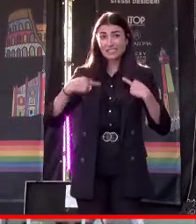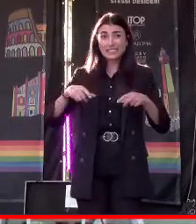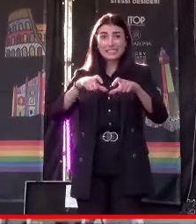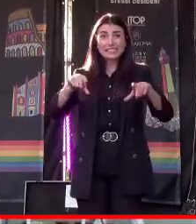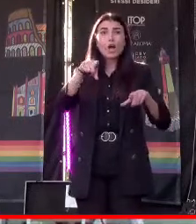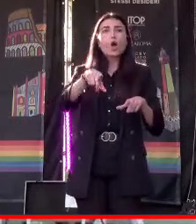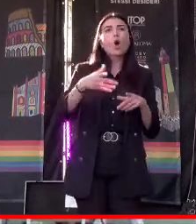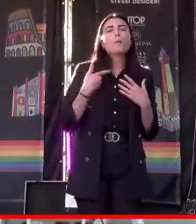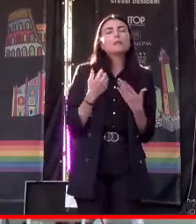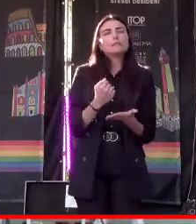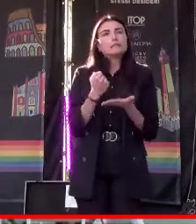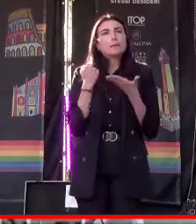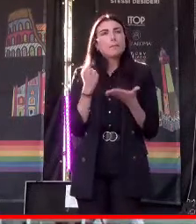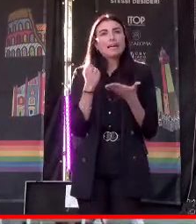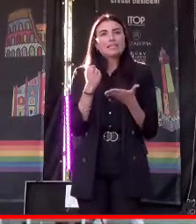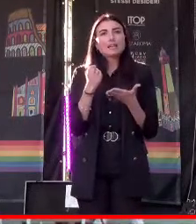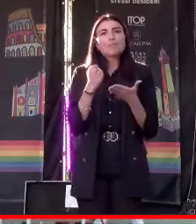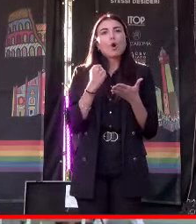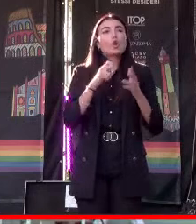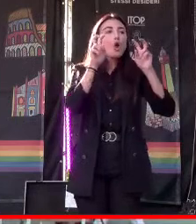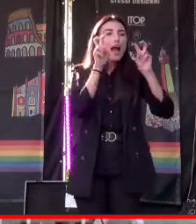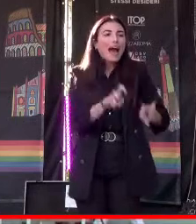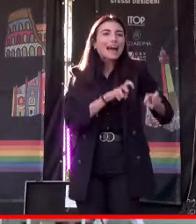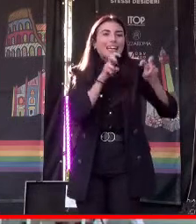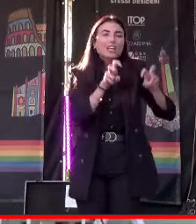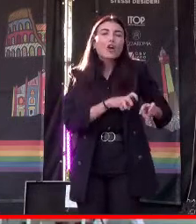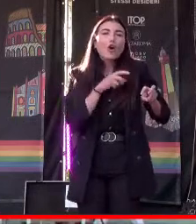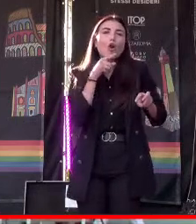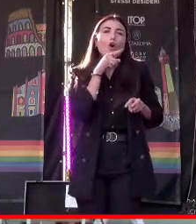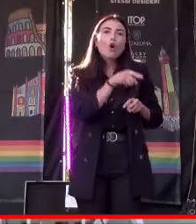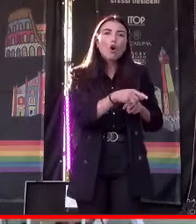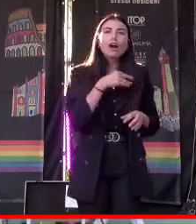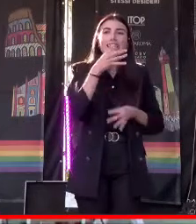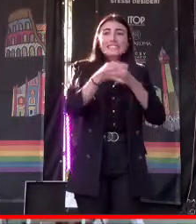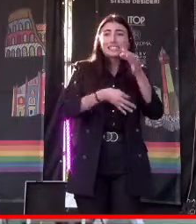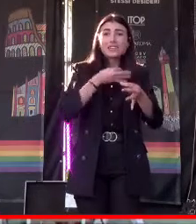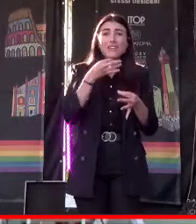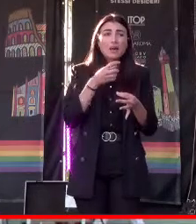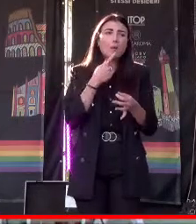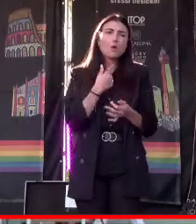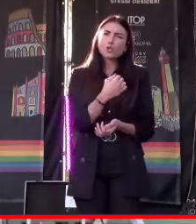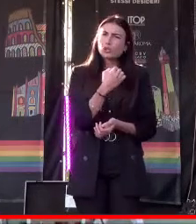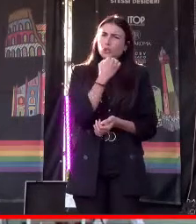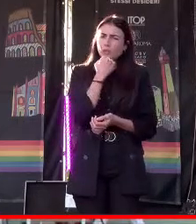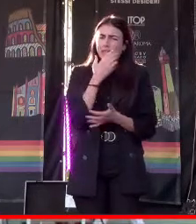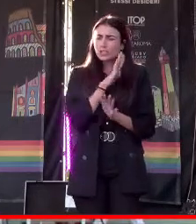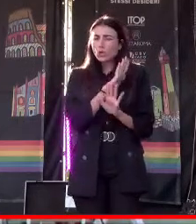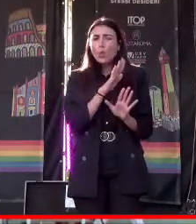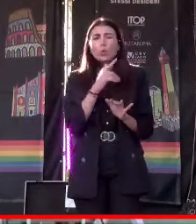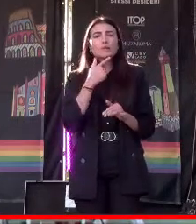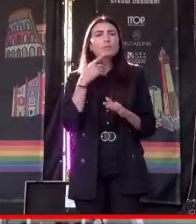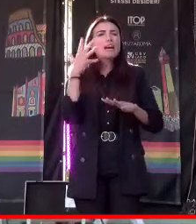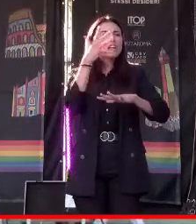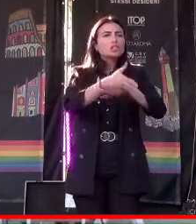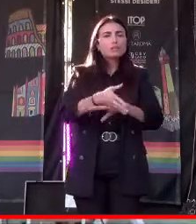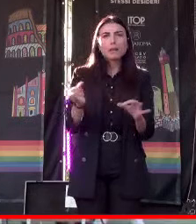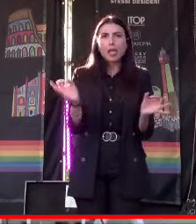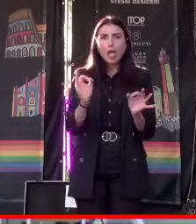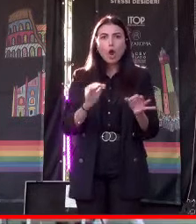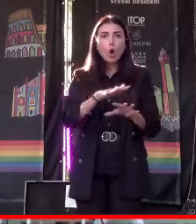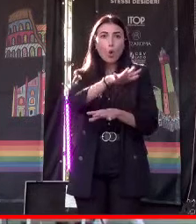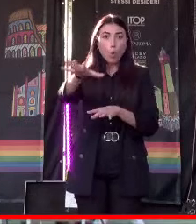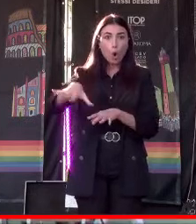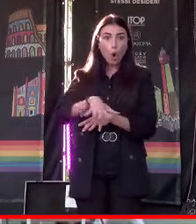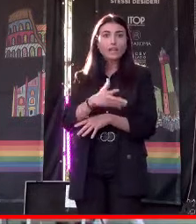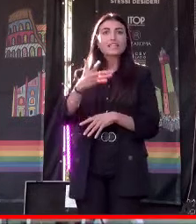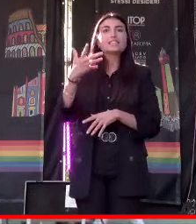patrimonio archeologico spesso è usato come scusa per non rendere accessibili i luoghi, beh, c'è anche la tecnologia lì che ci aiuta, ci sono gli ausili,